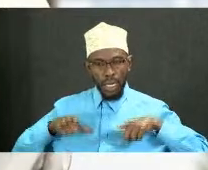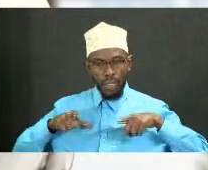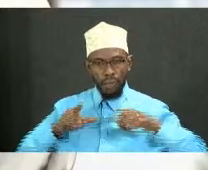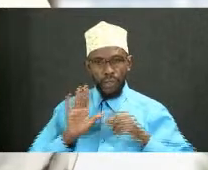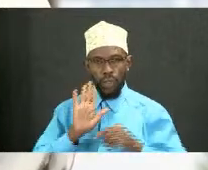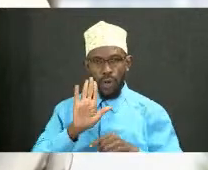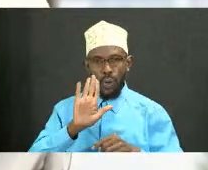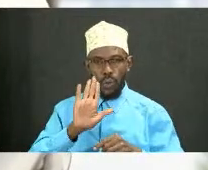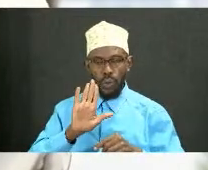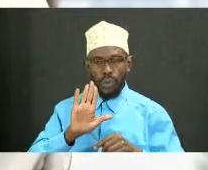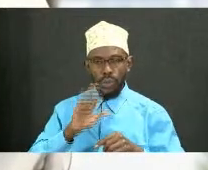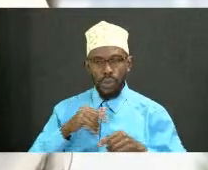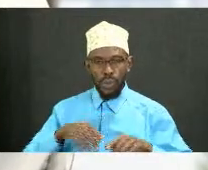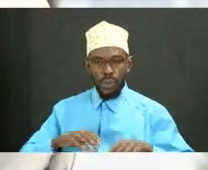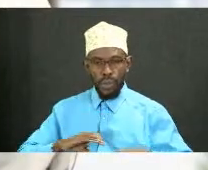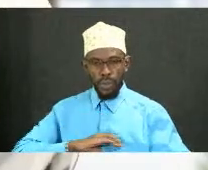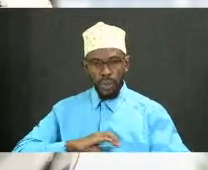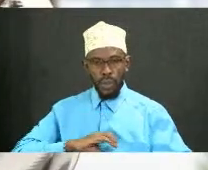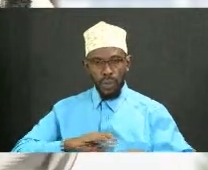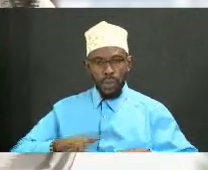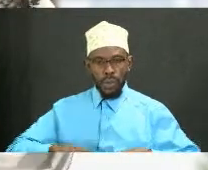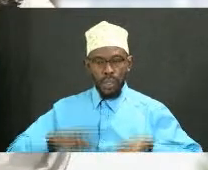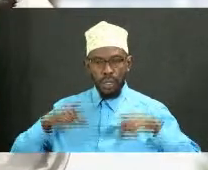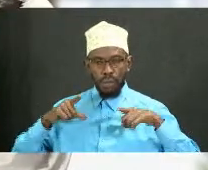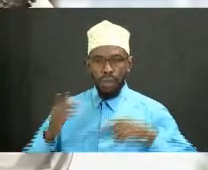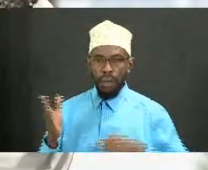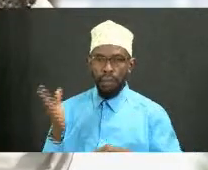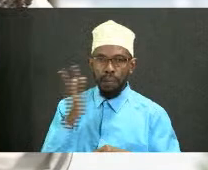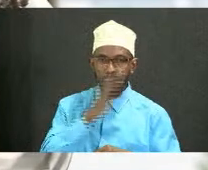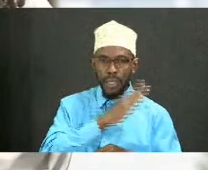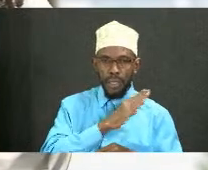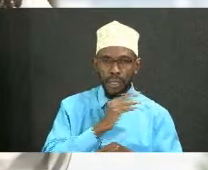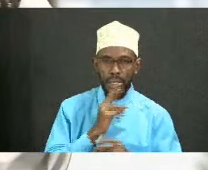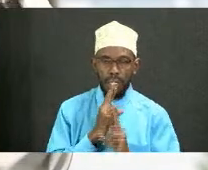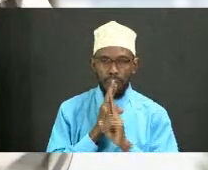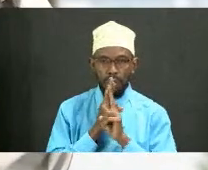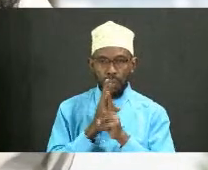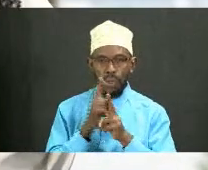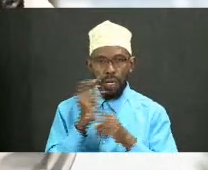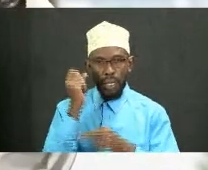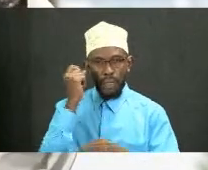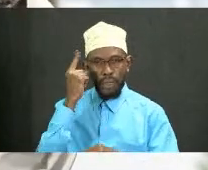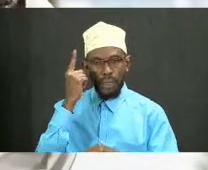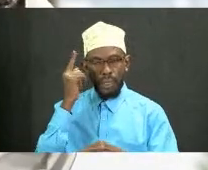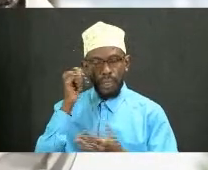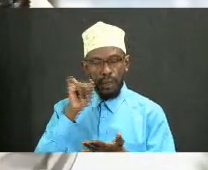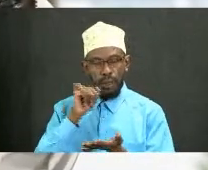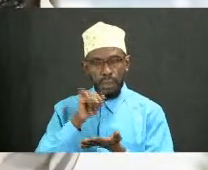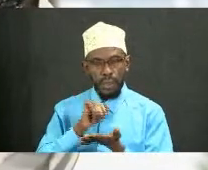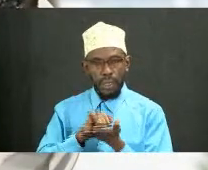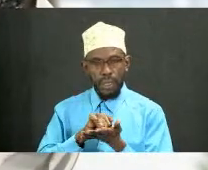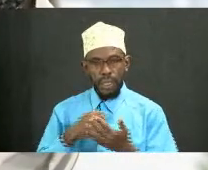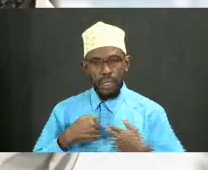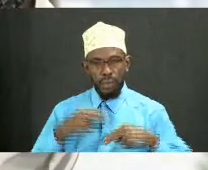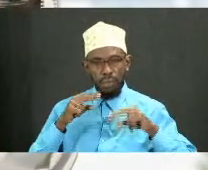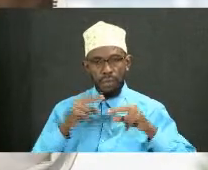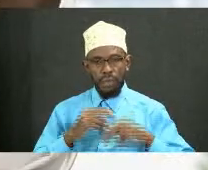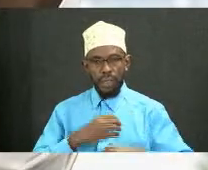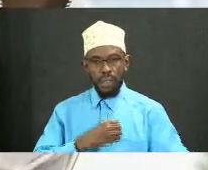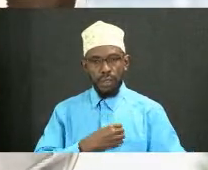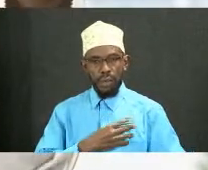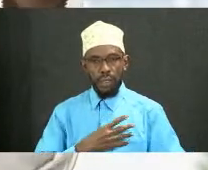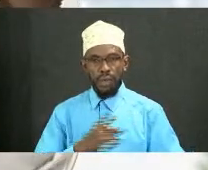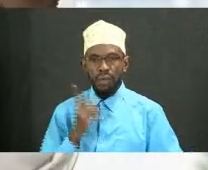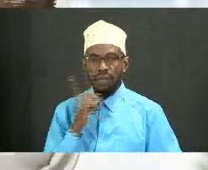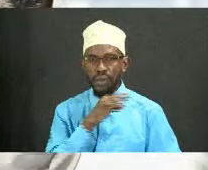na mustawa wake wa kimaisha, ndio inarejea pale katika taarifu ama ufahamu wa takwa. Mm-hmm.